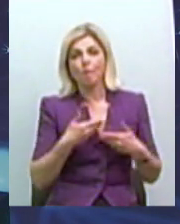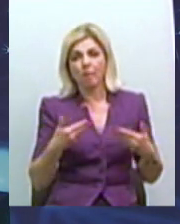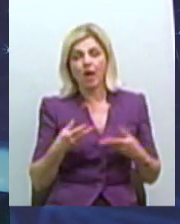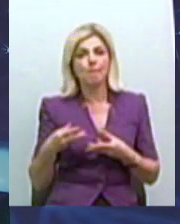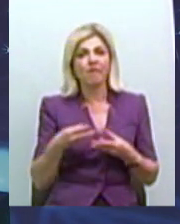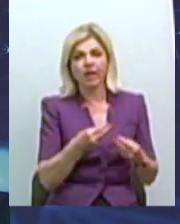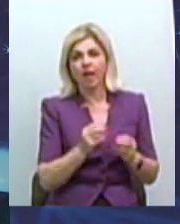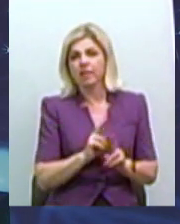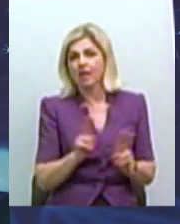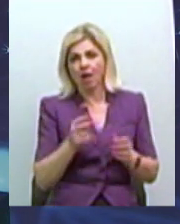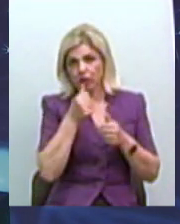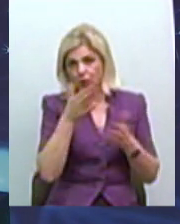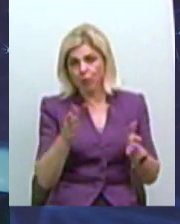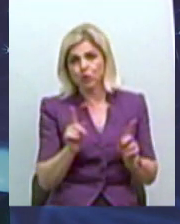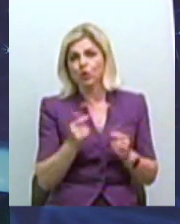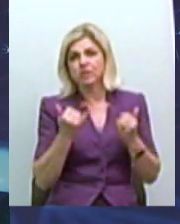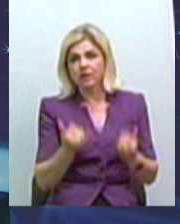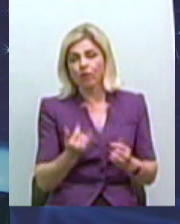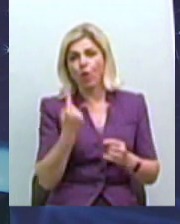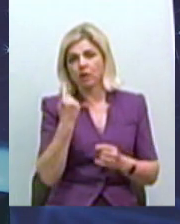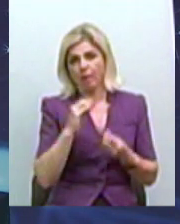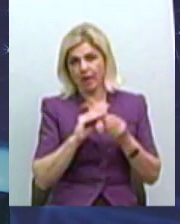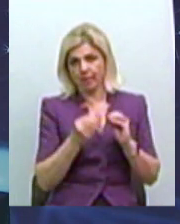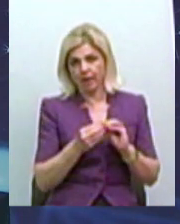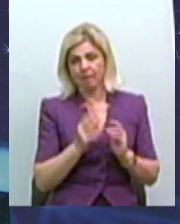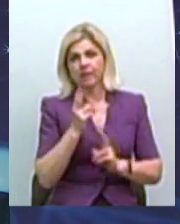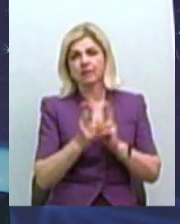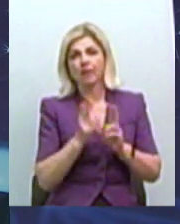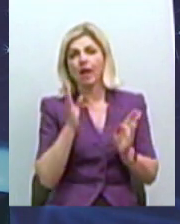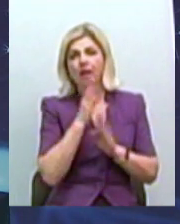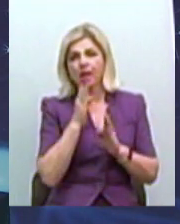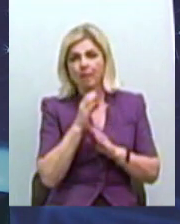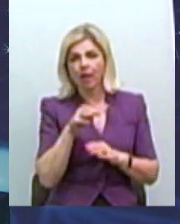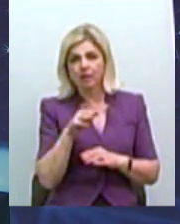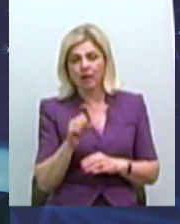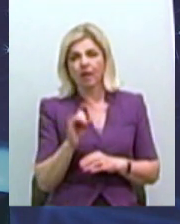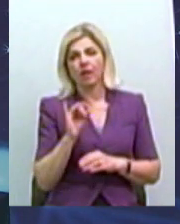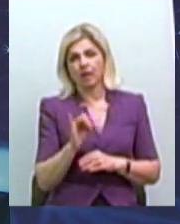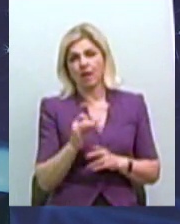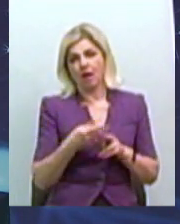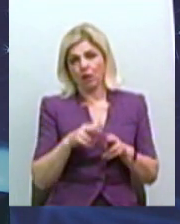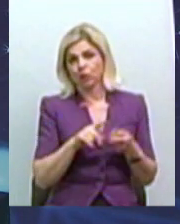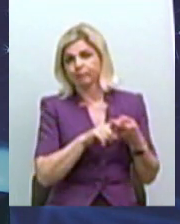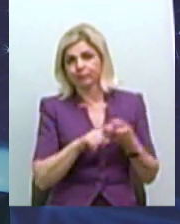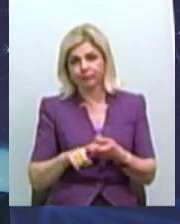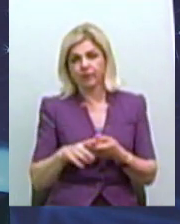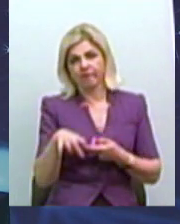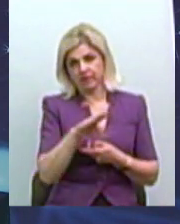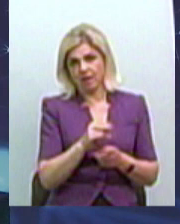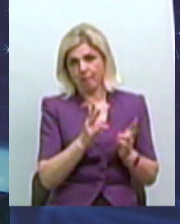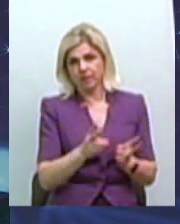никак не можем сегодня, то, что является одной из проблем. Изменения климатические, которые влекут за собой вот эти вот